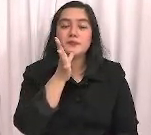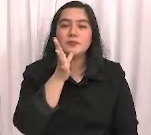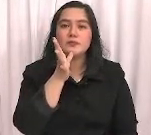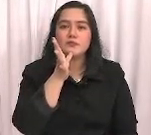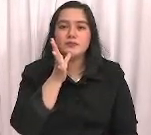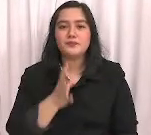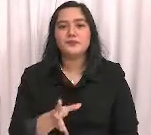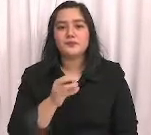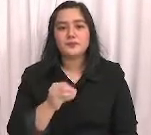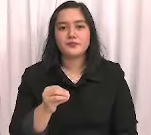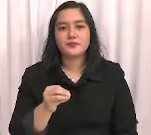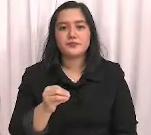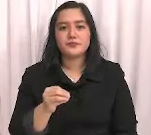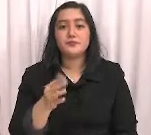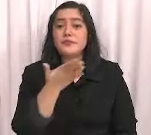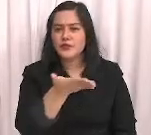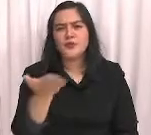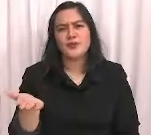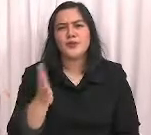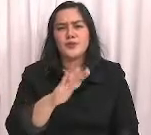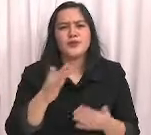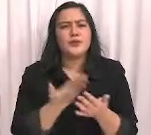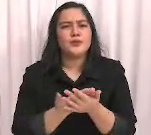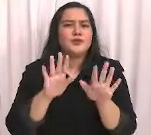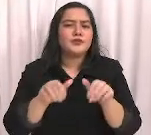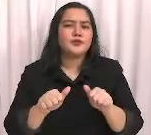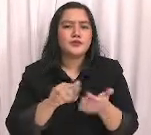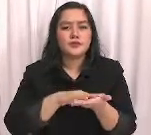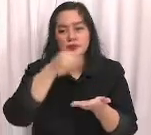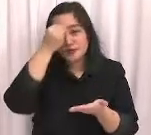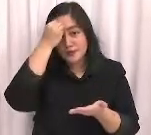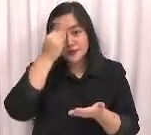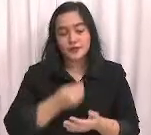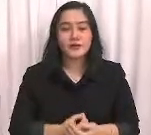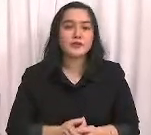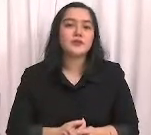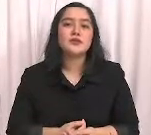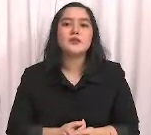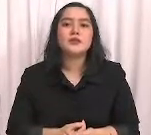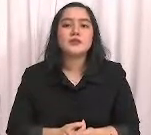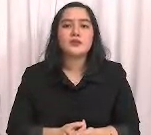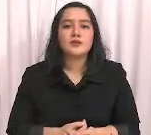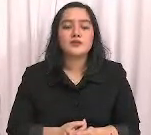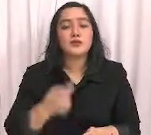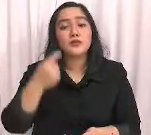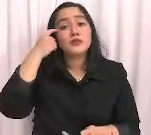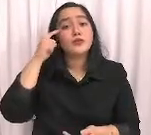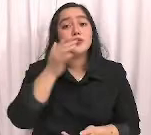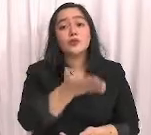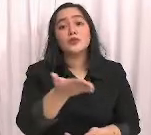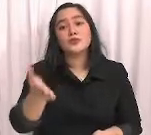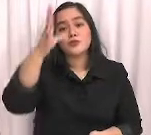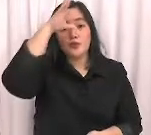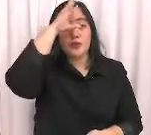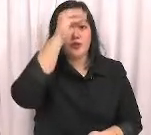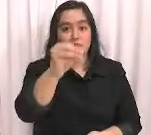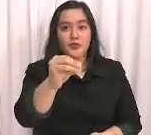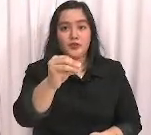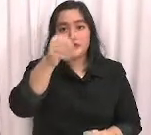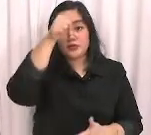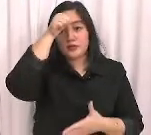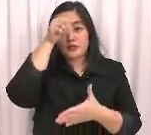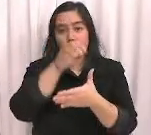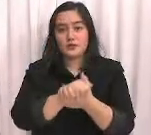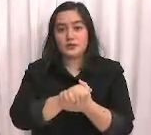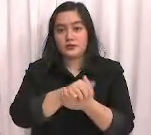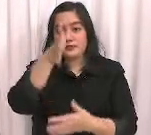everyone can learn. Ano po? And pag nakita po natin sa mga lalaki na nagsusubaybay,